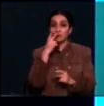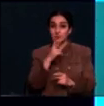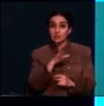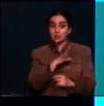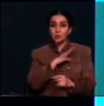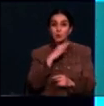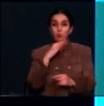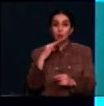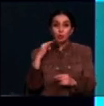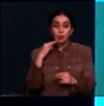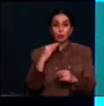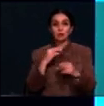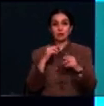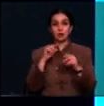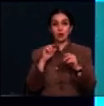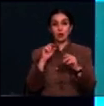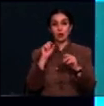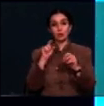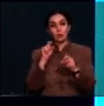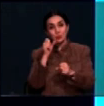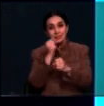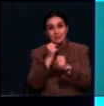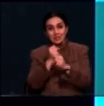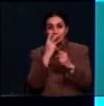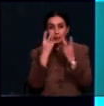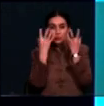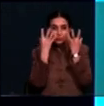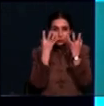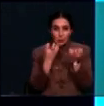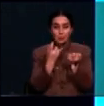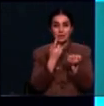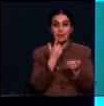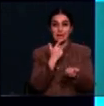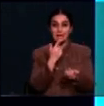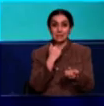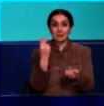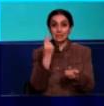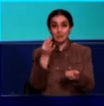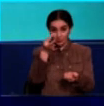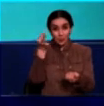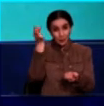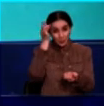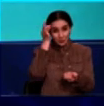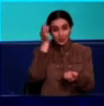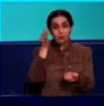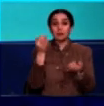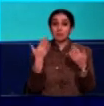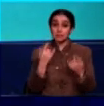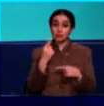во многих ювелирных изделиях. Она бывает темно-красного цвета. Вспомнили?